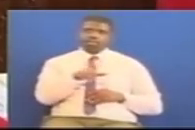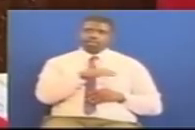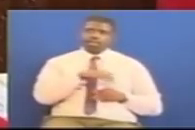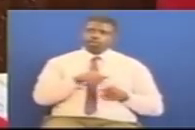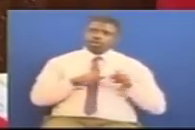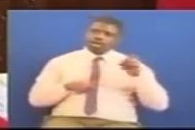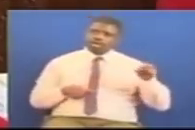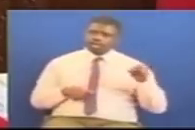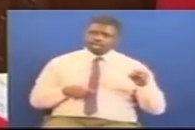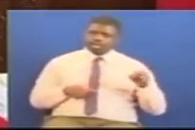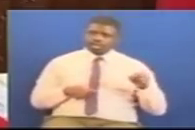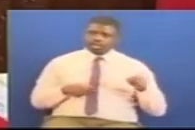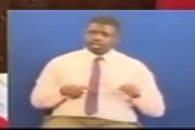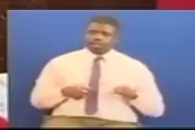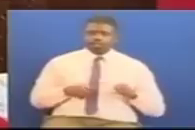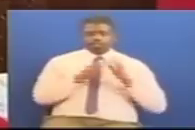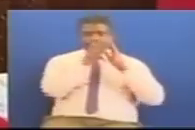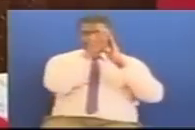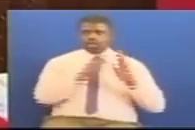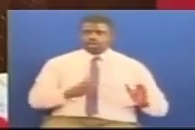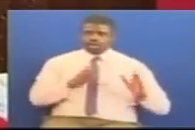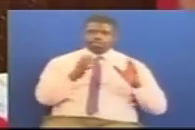Chikolpola yatawekewa minara?